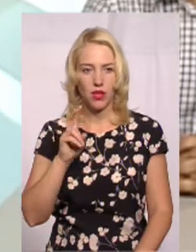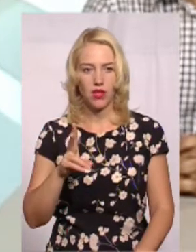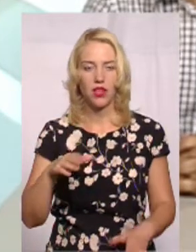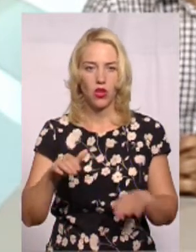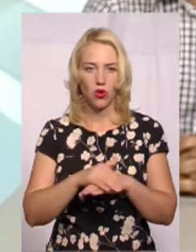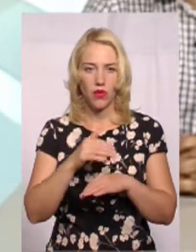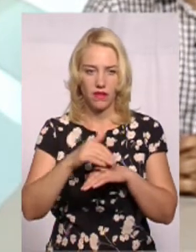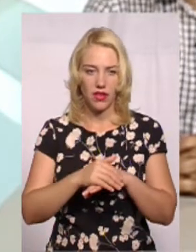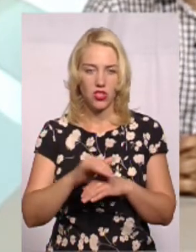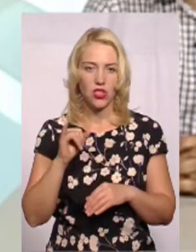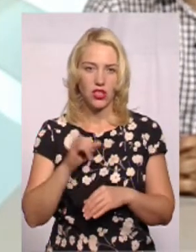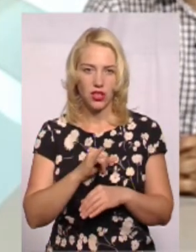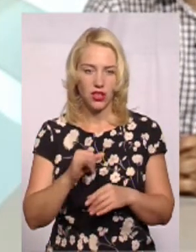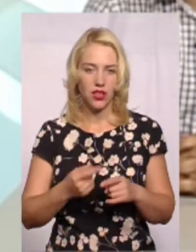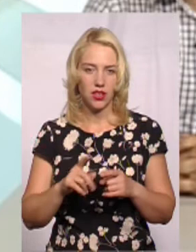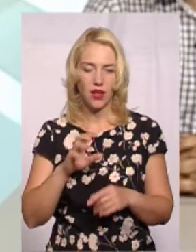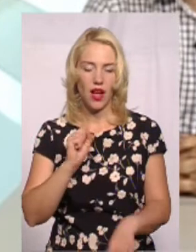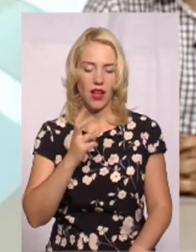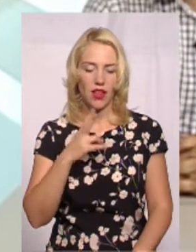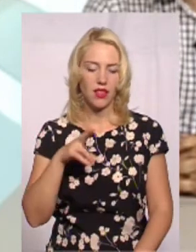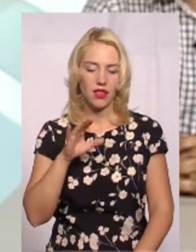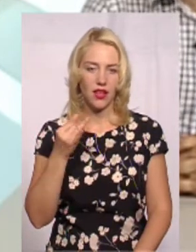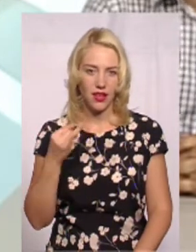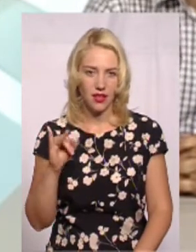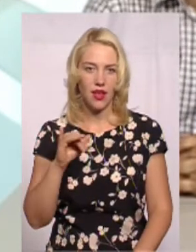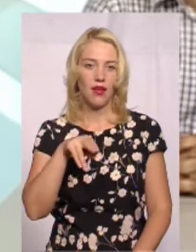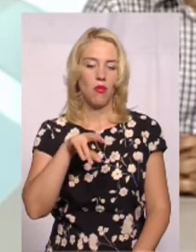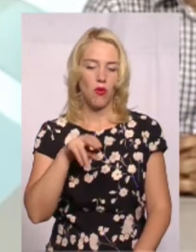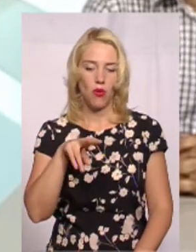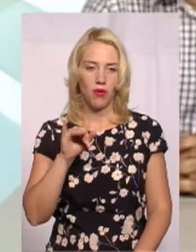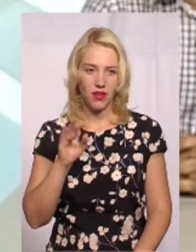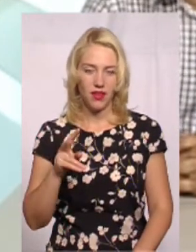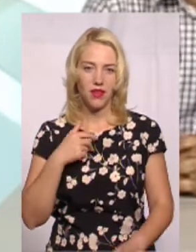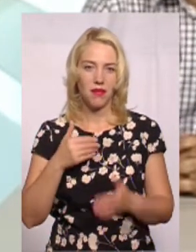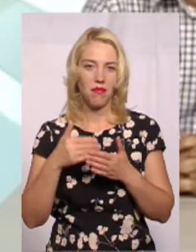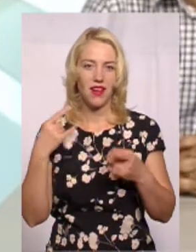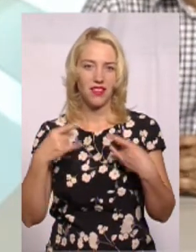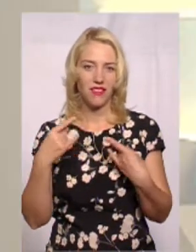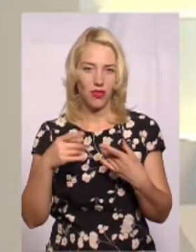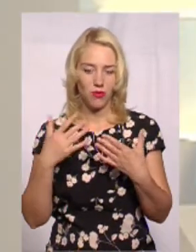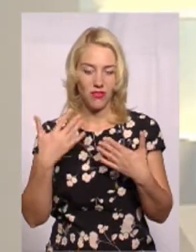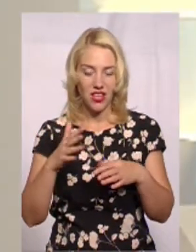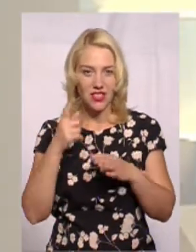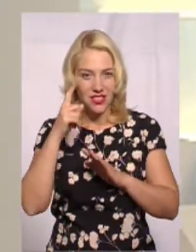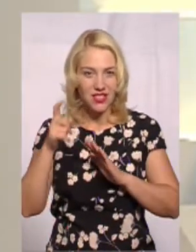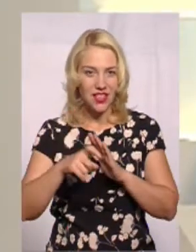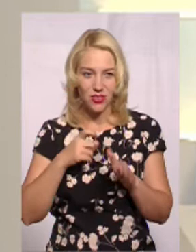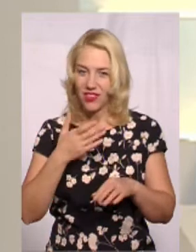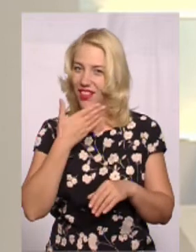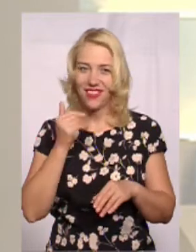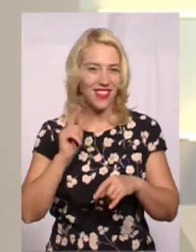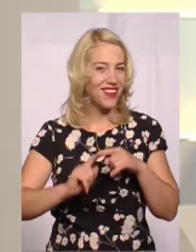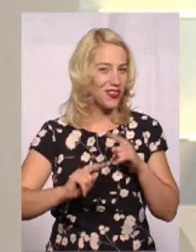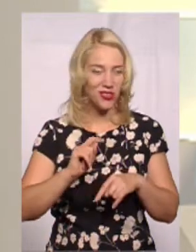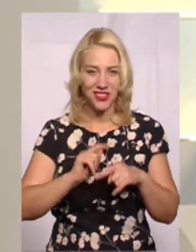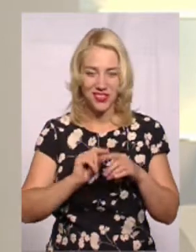вечір. Добрий вечір. І Андрієм Попиком. Ми перед ефіром вже з'ясували, що не родичі вони